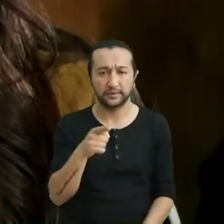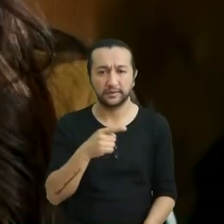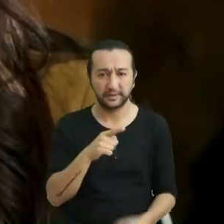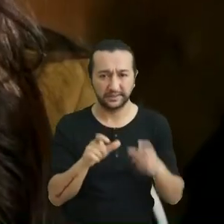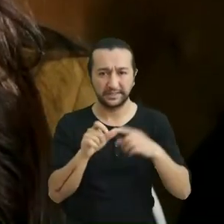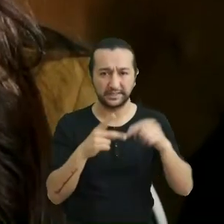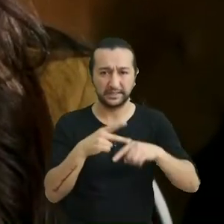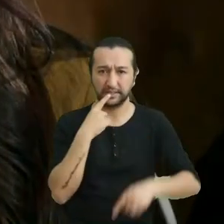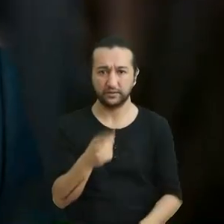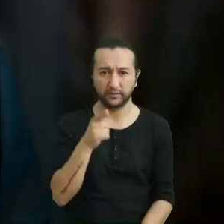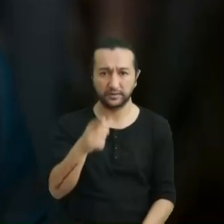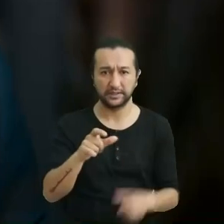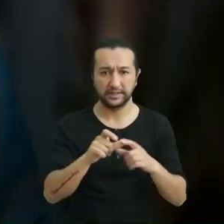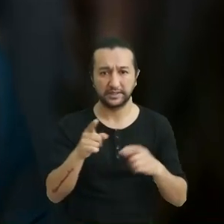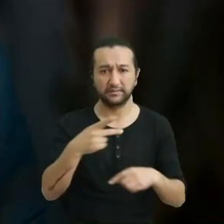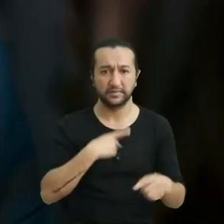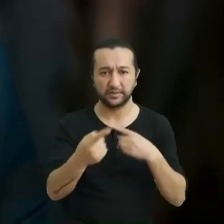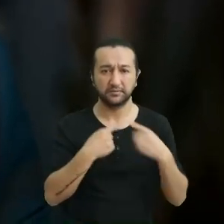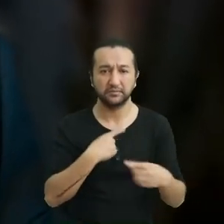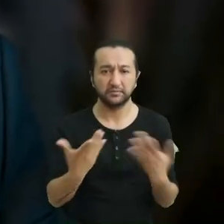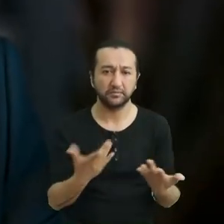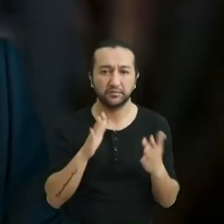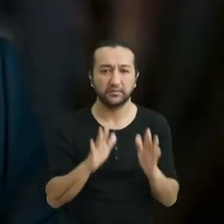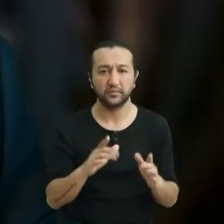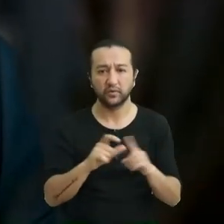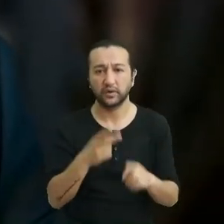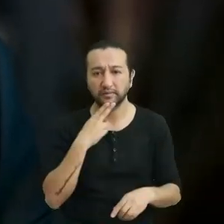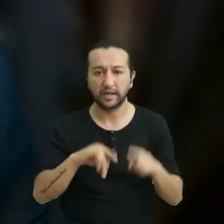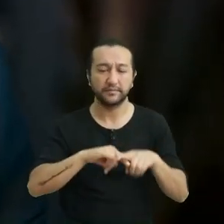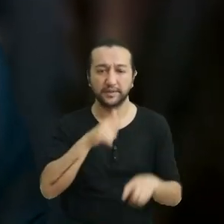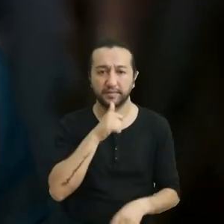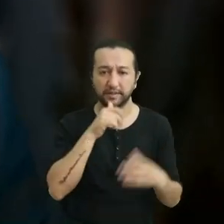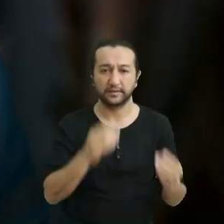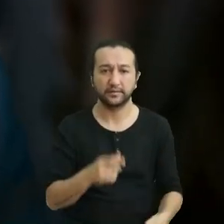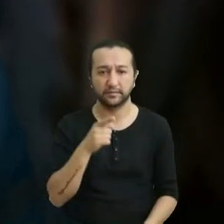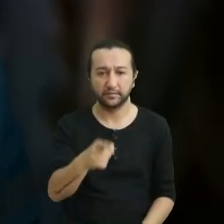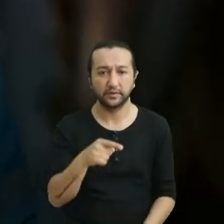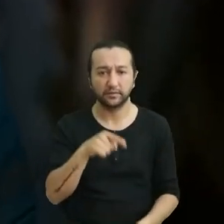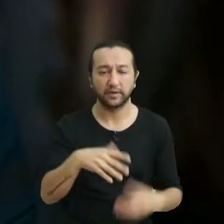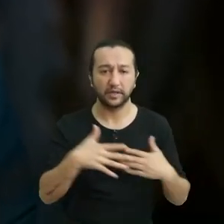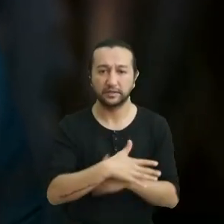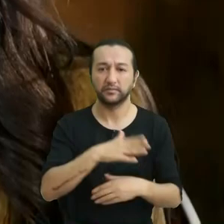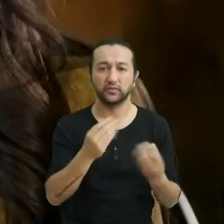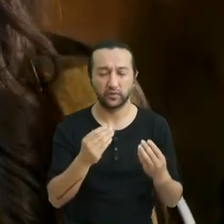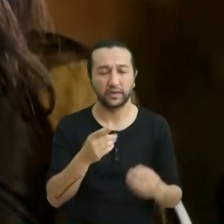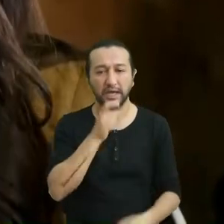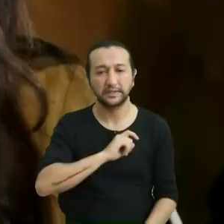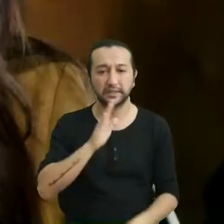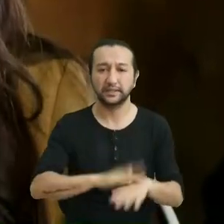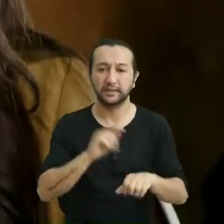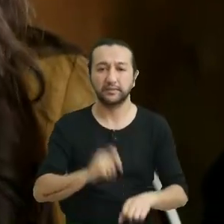siz diyorsunuz ya, siz biz muhabbetleri işte, Duru Hanım, Hamza Bey falan. Biliyorum bu akşam çok çıkıntılık yaptım